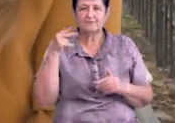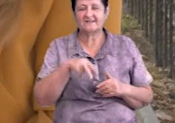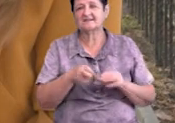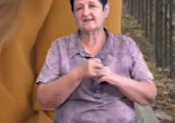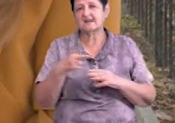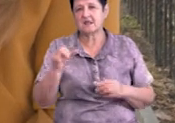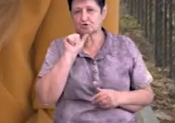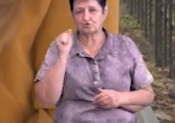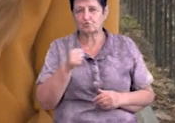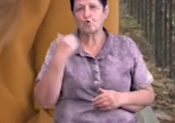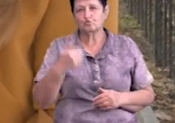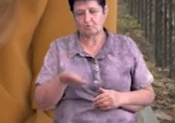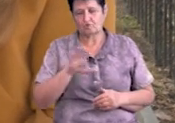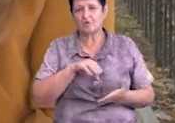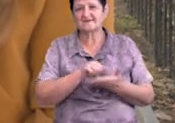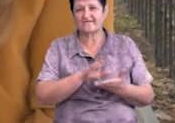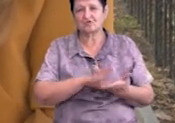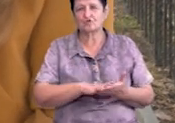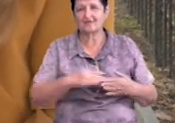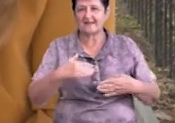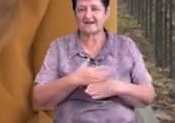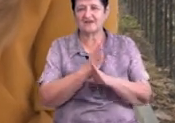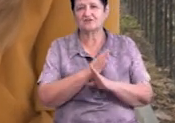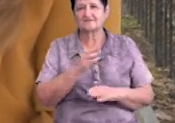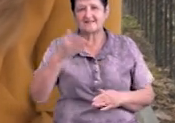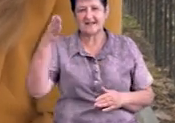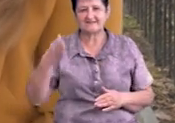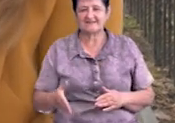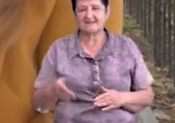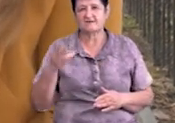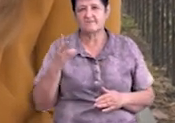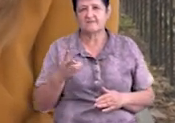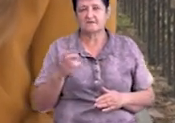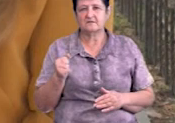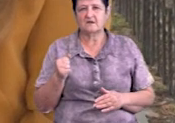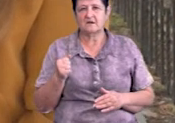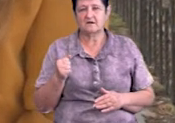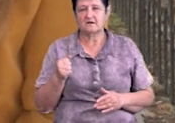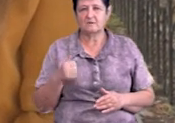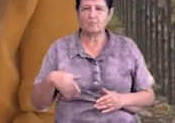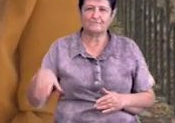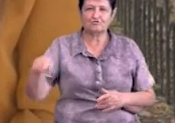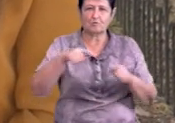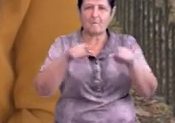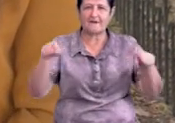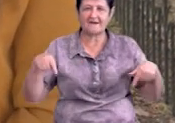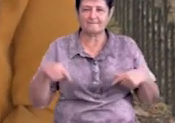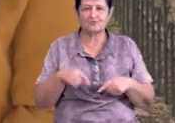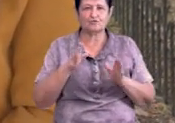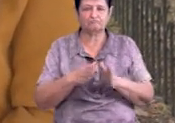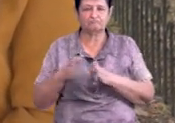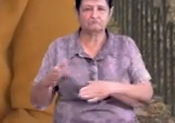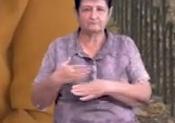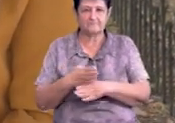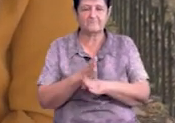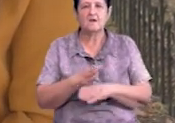2013 році вже було зафіксовано тріщини і на стінах, і на вимощенні по всьому периметру будівлі гуртожитку.